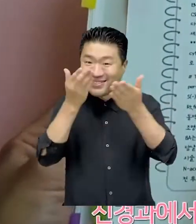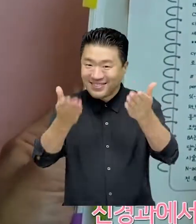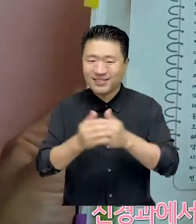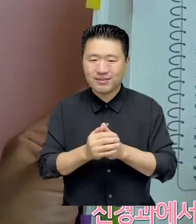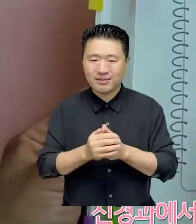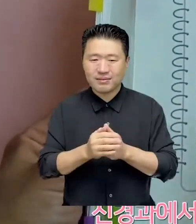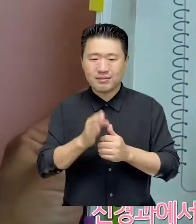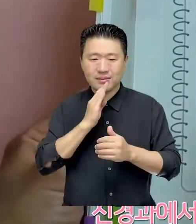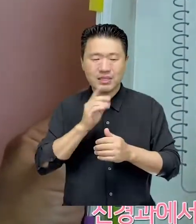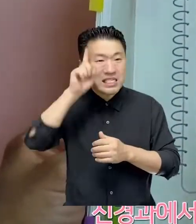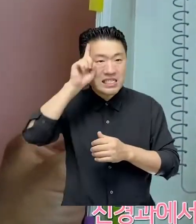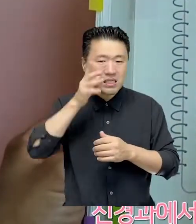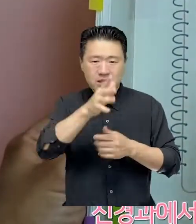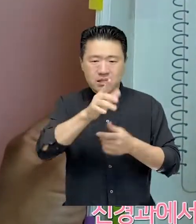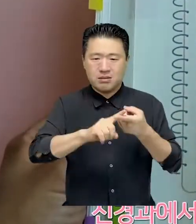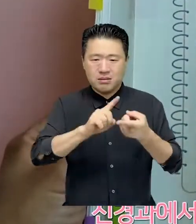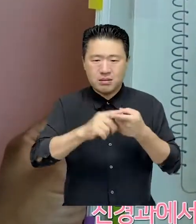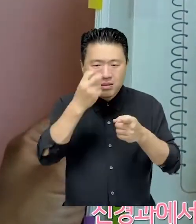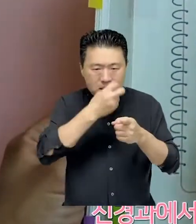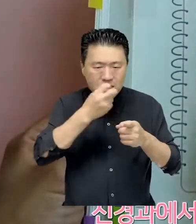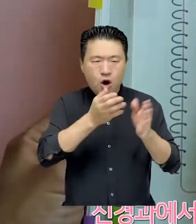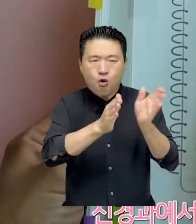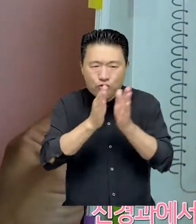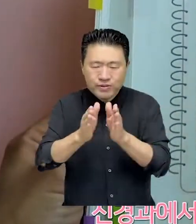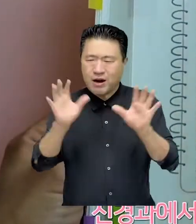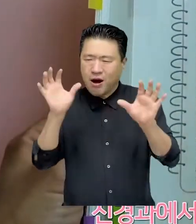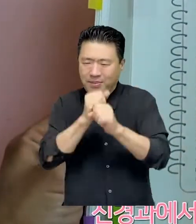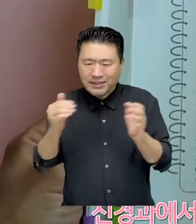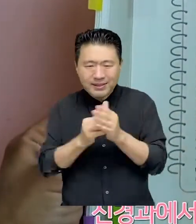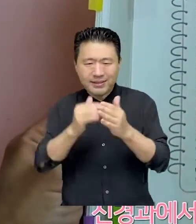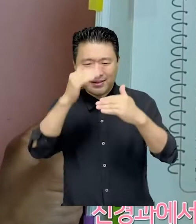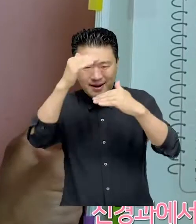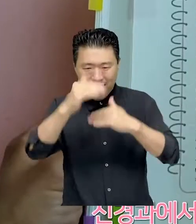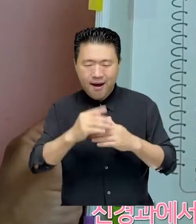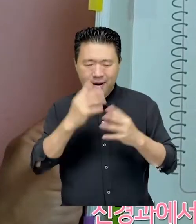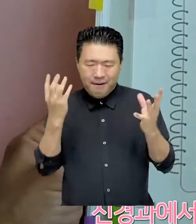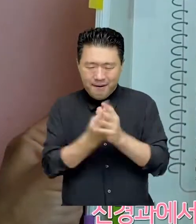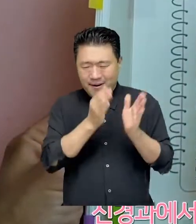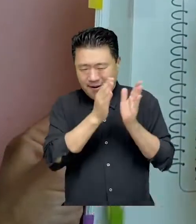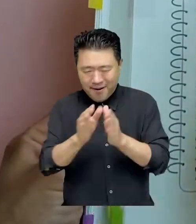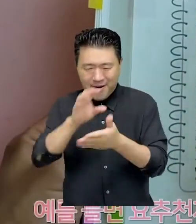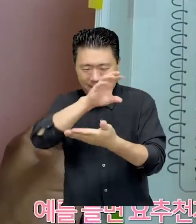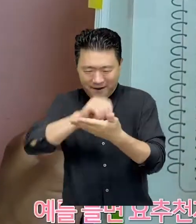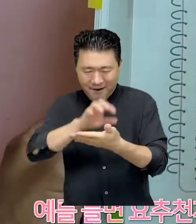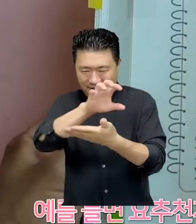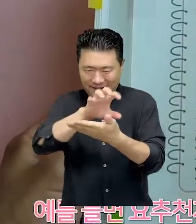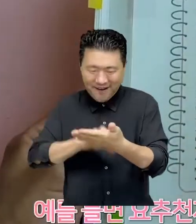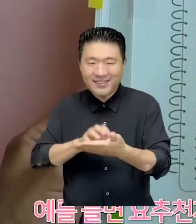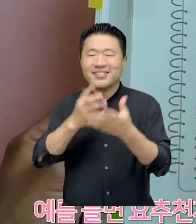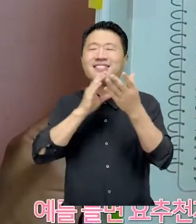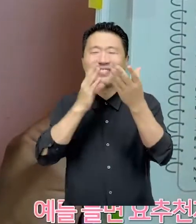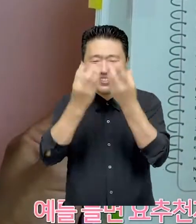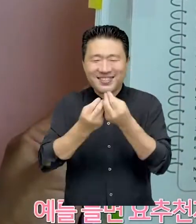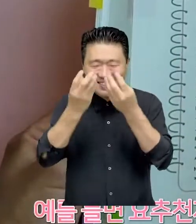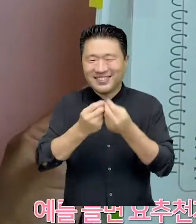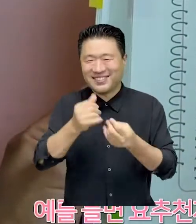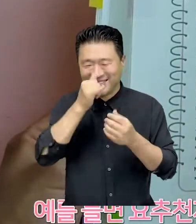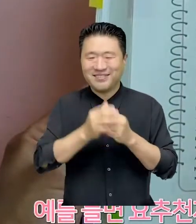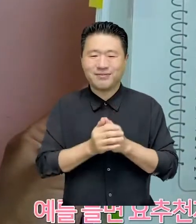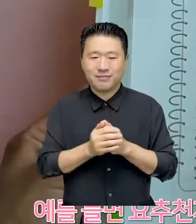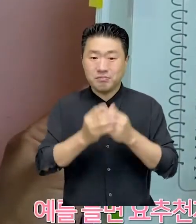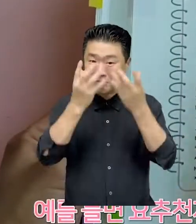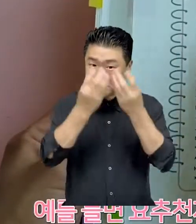소개하고 있고, 신경과에서 많이 시행했던 검사들 준비부터 종료까지 완벽하게 할 수 있게 정리해 둔 실제